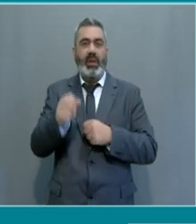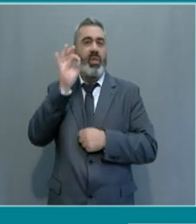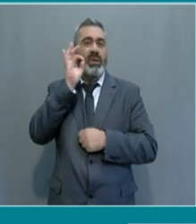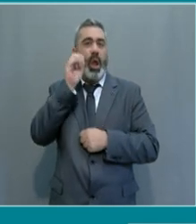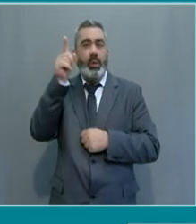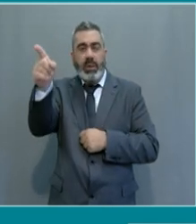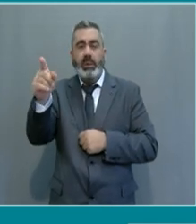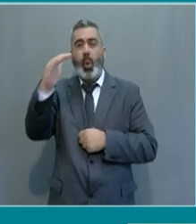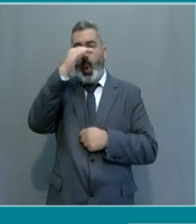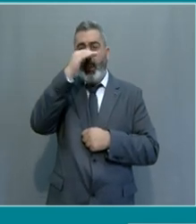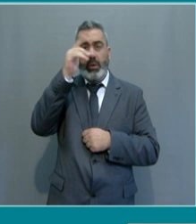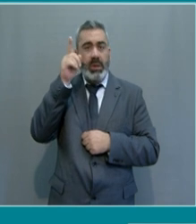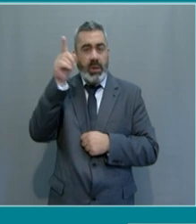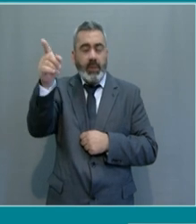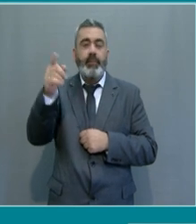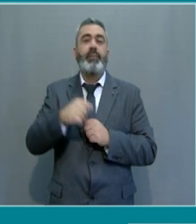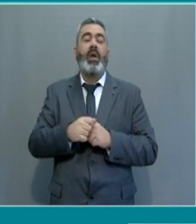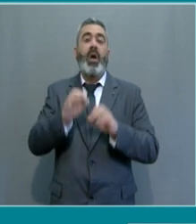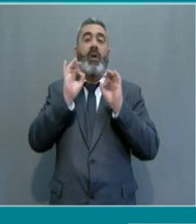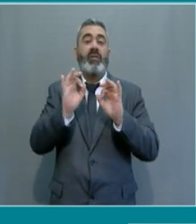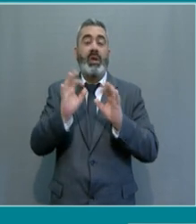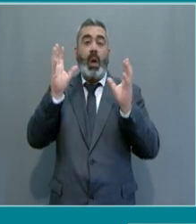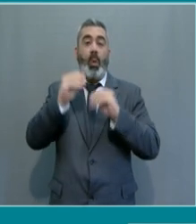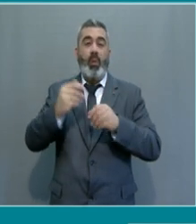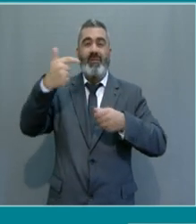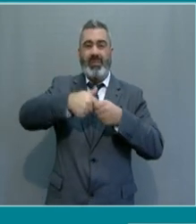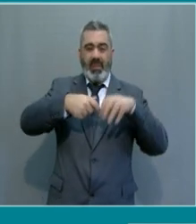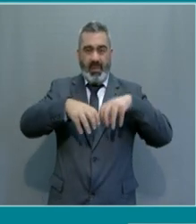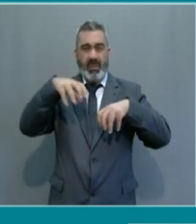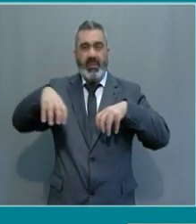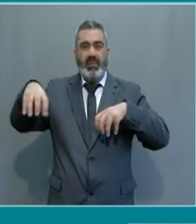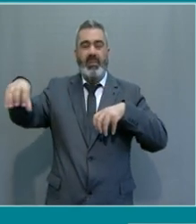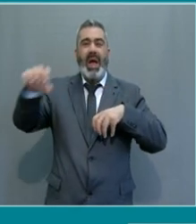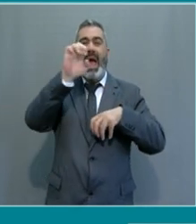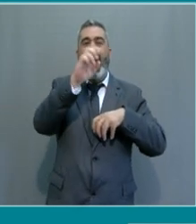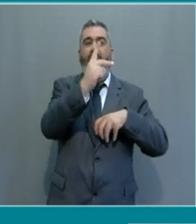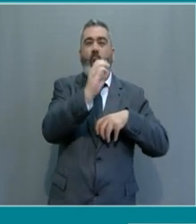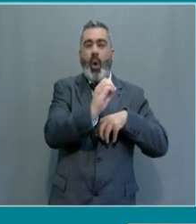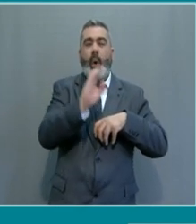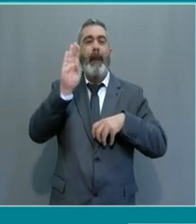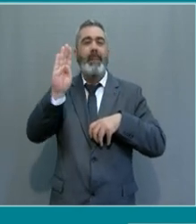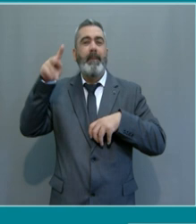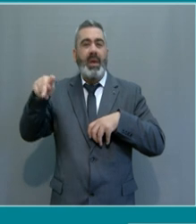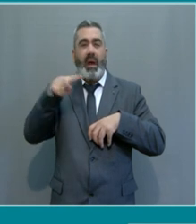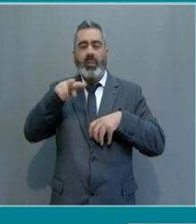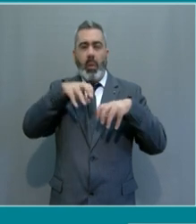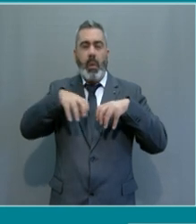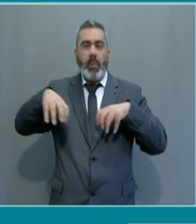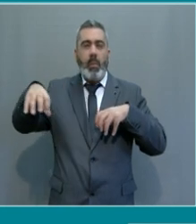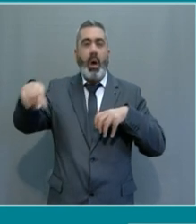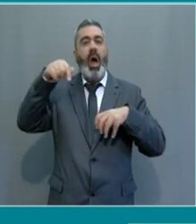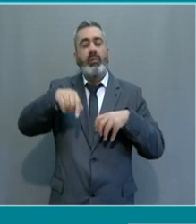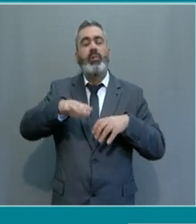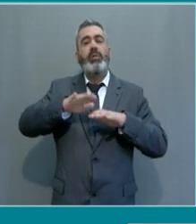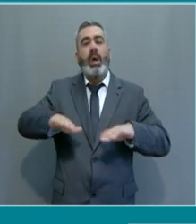Θεσσαλονίκη και στην Κομωτινή, και βεβαίως το δίκτυο των πρατηρίων με το σήμα της ΕΚΟ και της BP, τα οποία σιγά-σιγά περνάνε